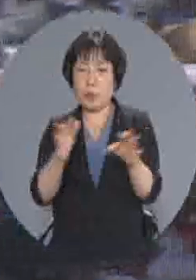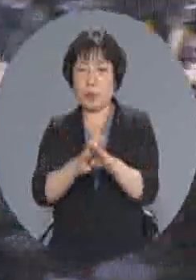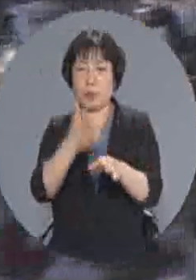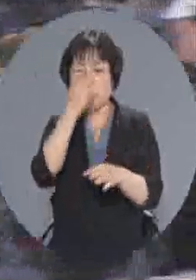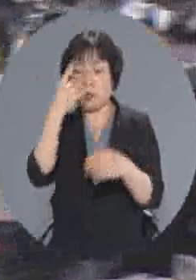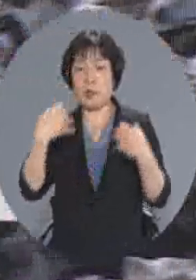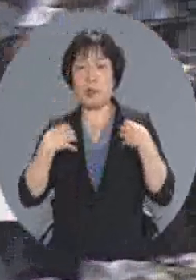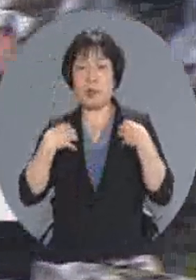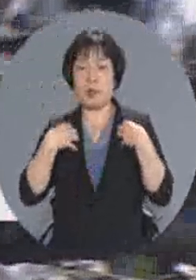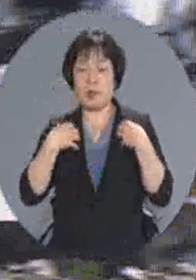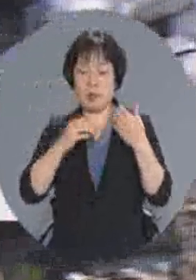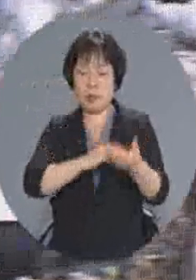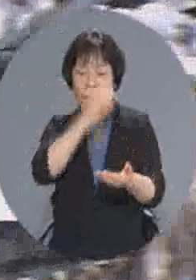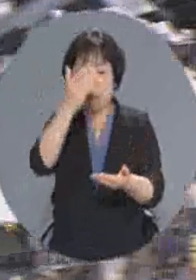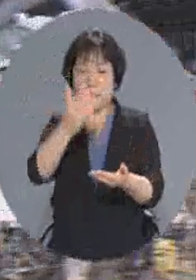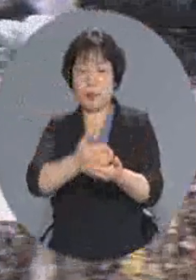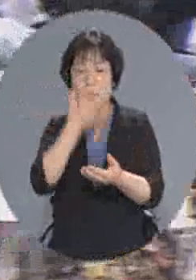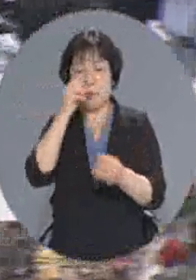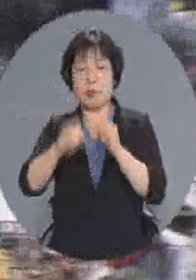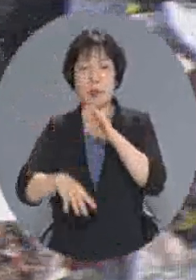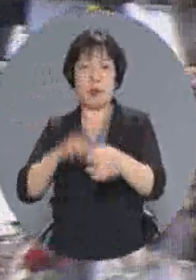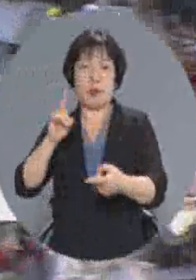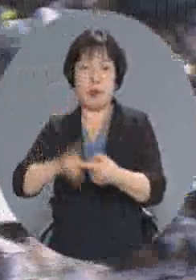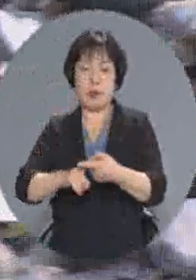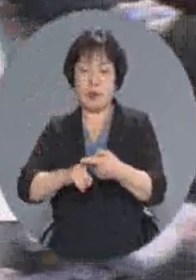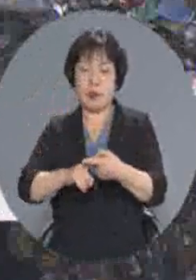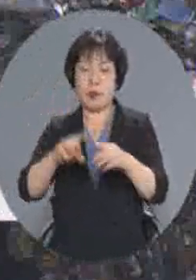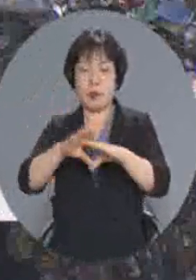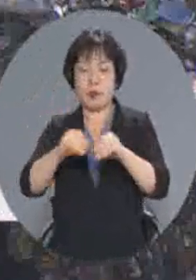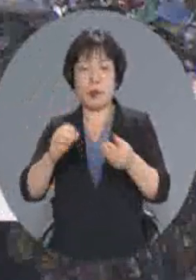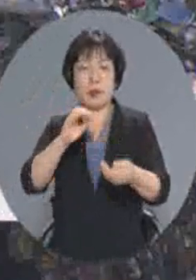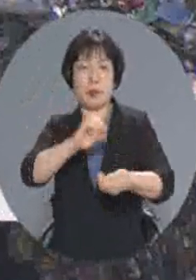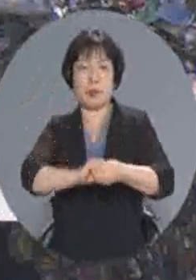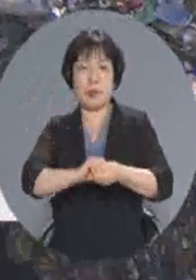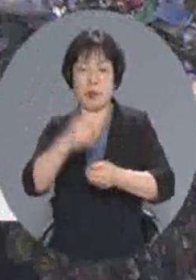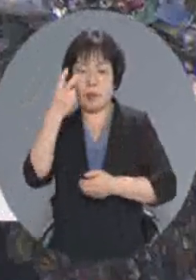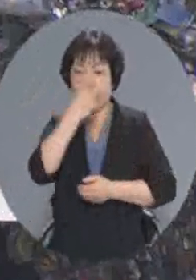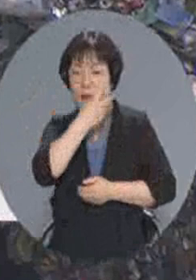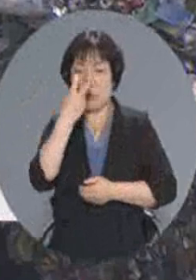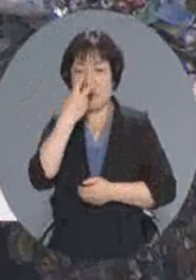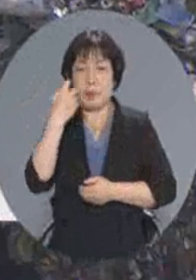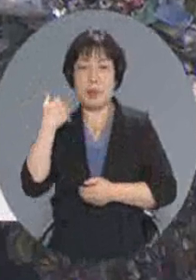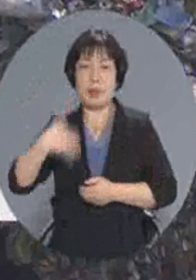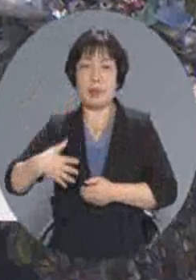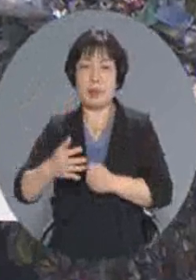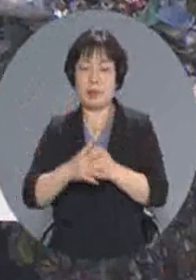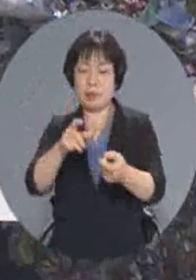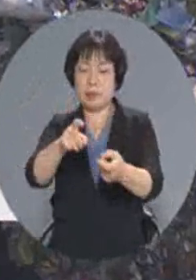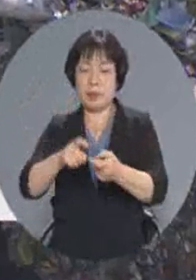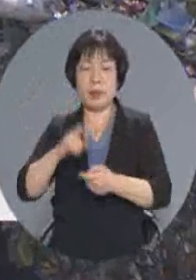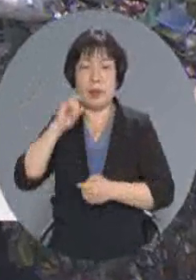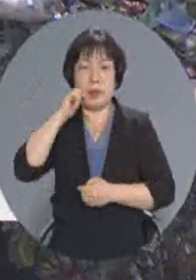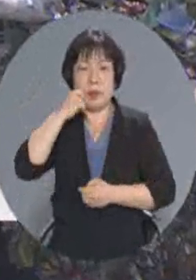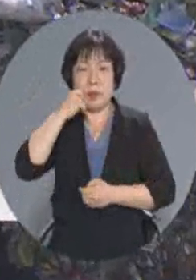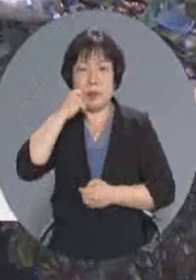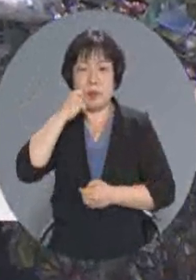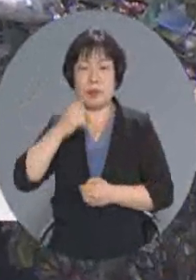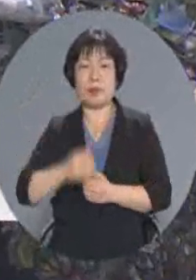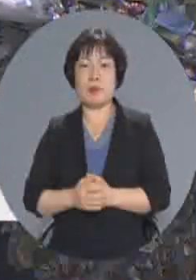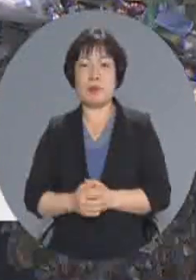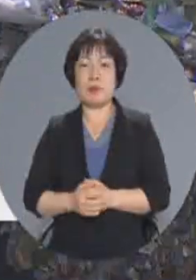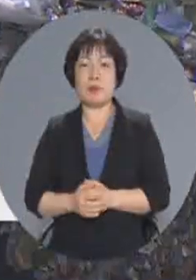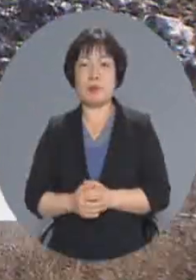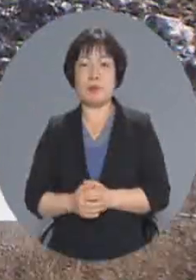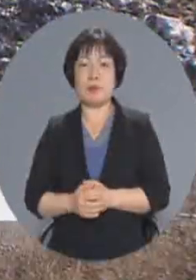순천시는 관내에서 발생하는 막대한 쓰레기를 처리하는 데 한계가 있고 검증되지 않은 방식을 도입하기는 어렵다며 회의적인